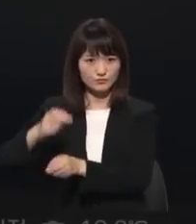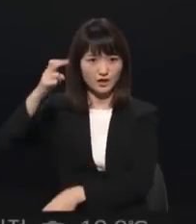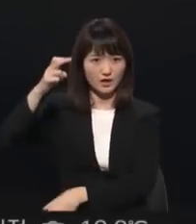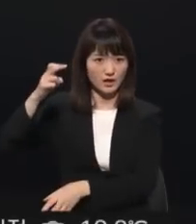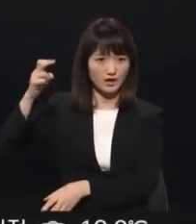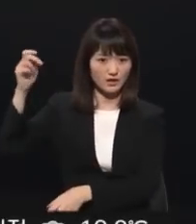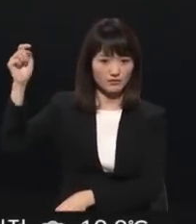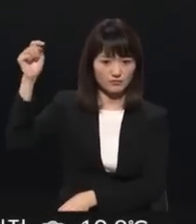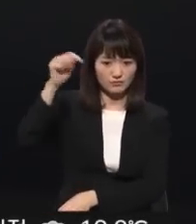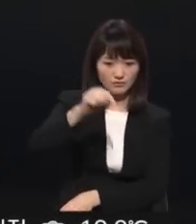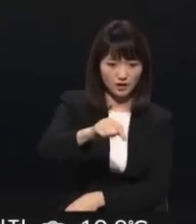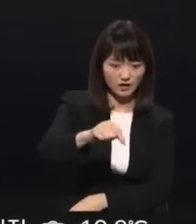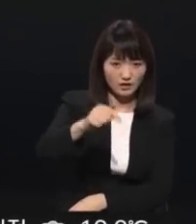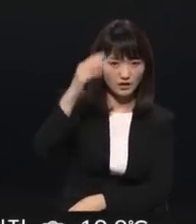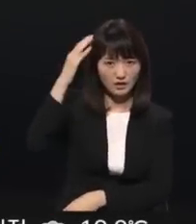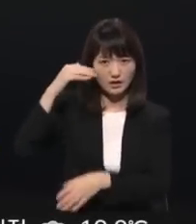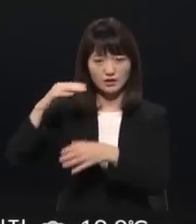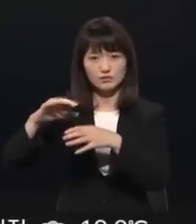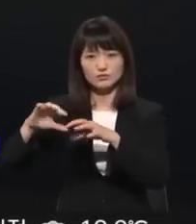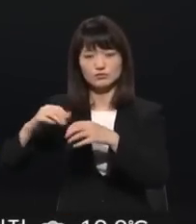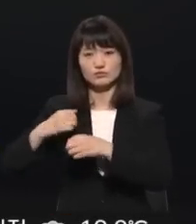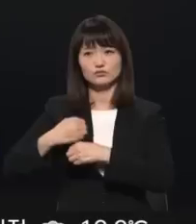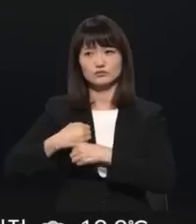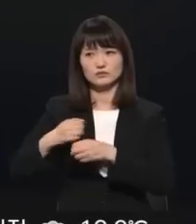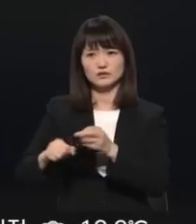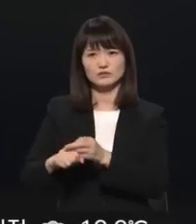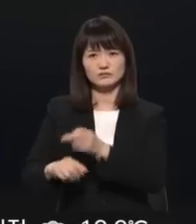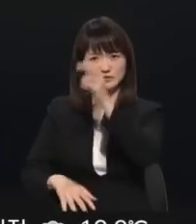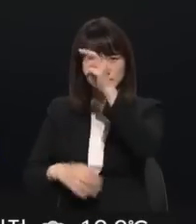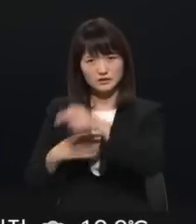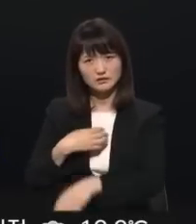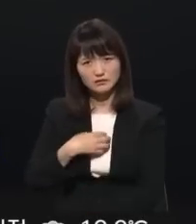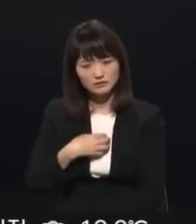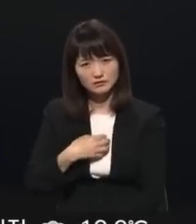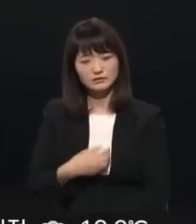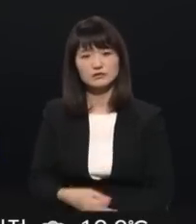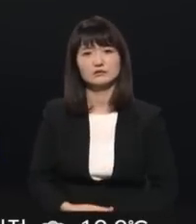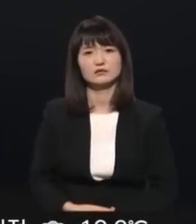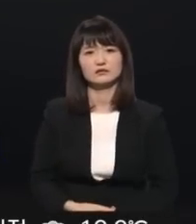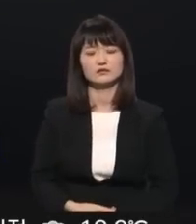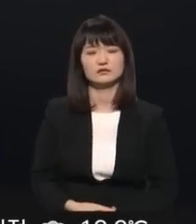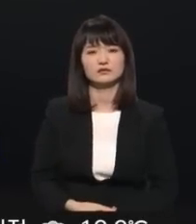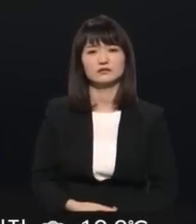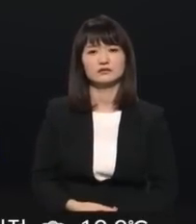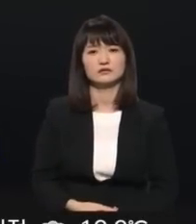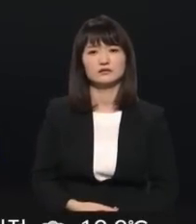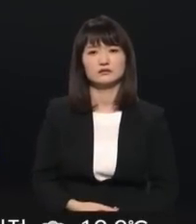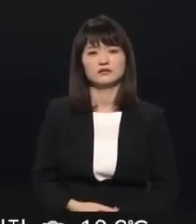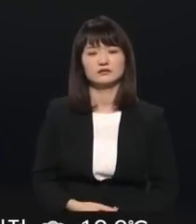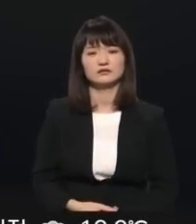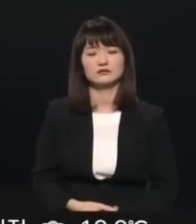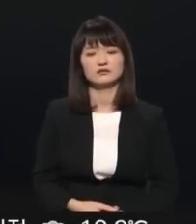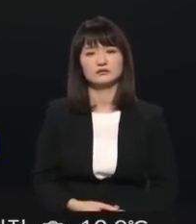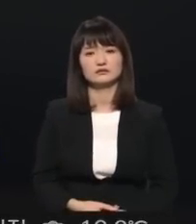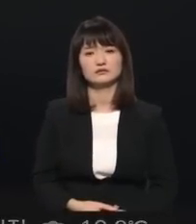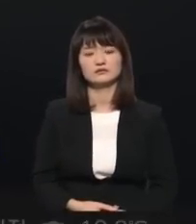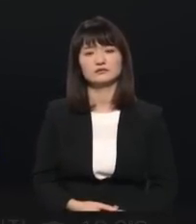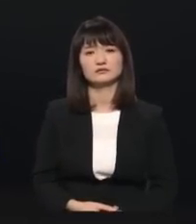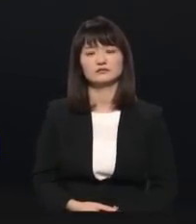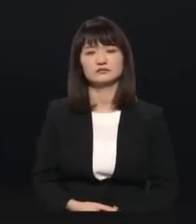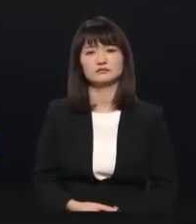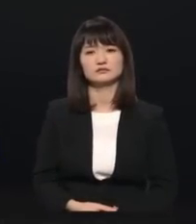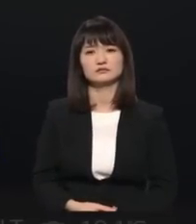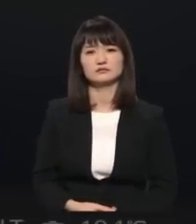군의 미사일을 국민들이 걱정해야 되는 거 아니냐. 오늘 이런 얘기까지 대한민국 선제 타격이다 이런 얘기도 그러니까 이런 얘기까지 나오고 저는